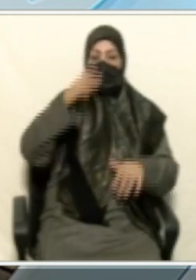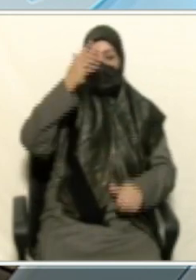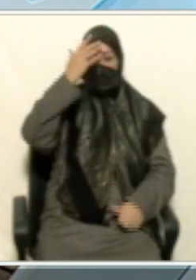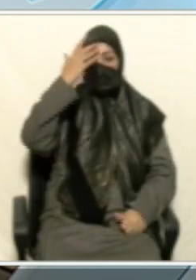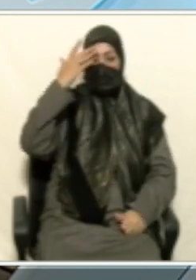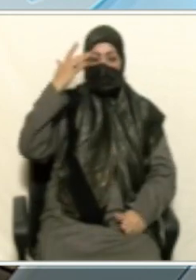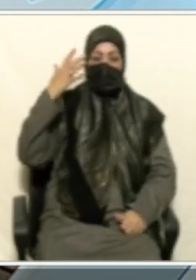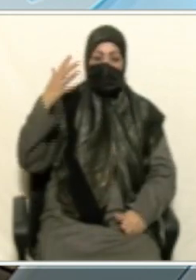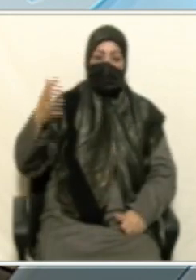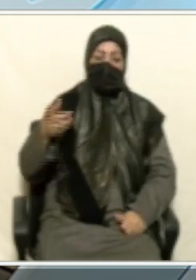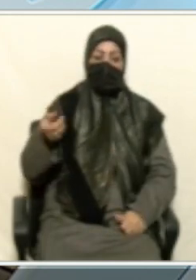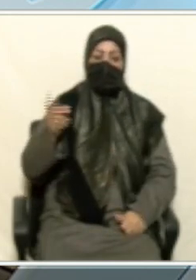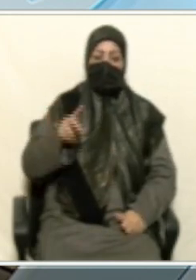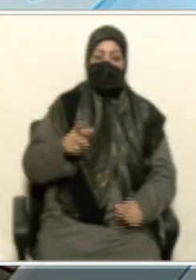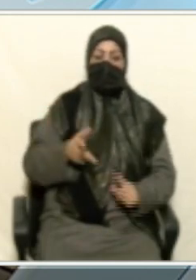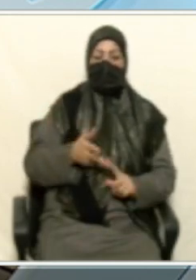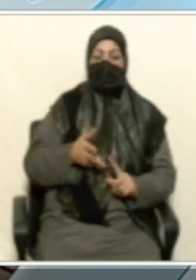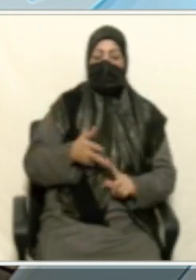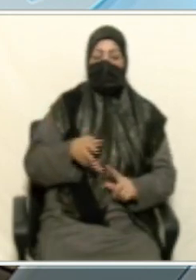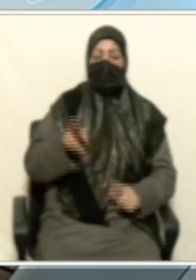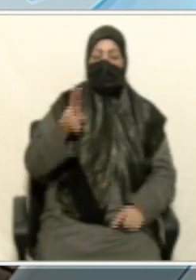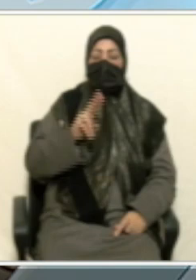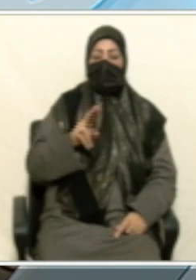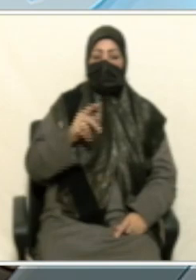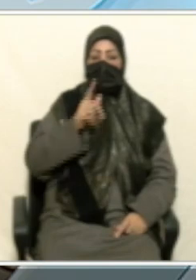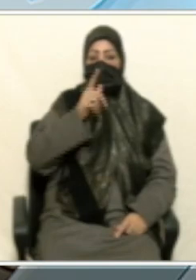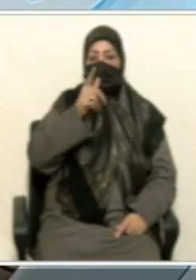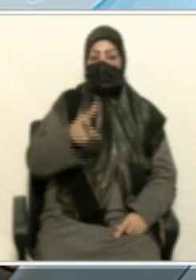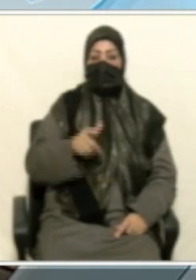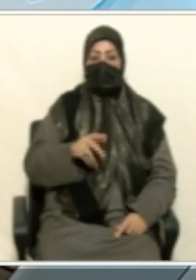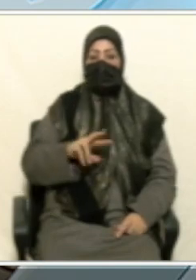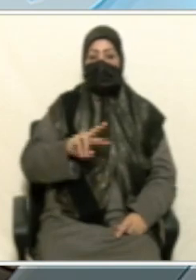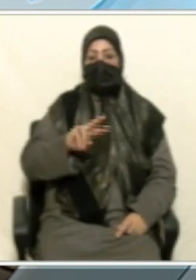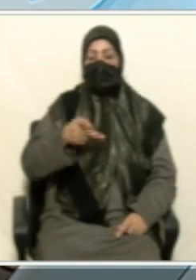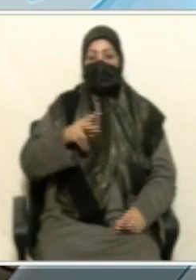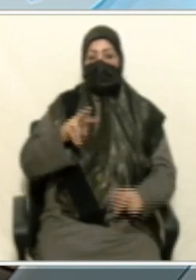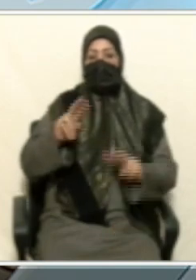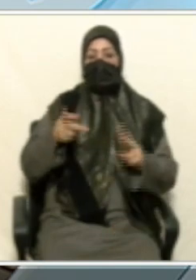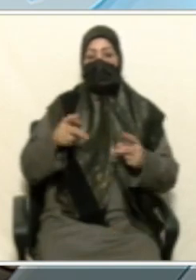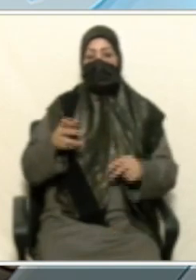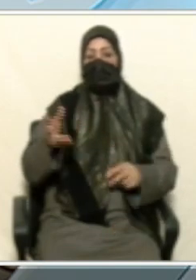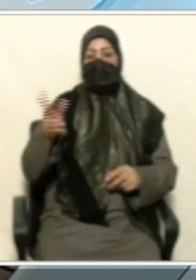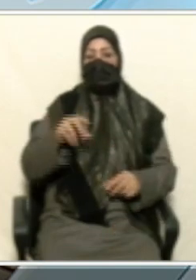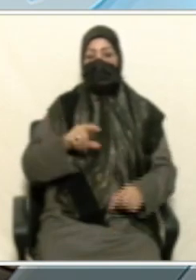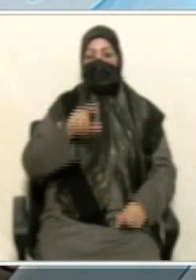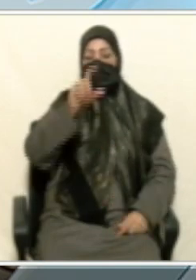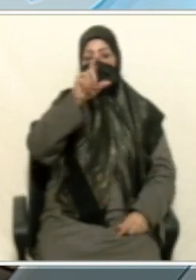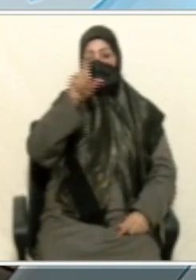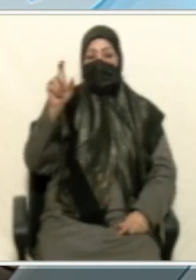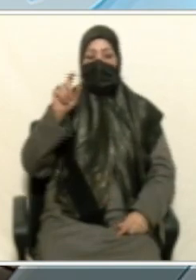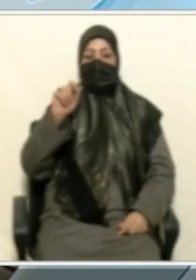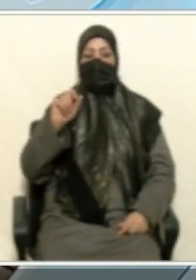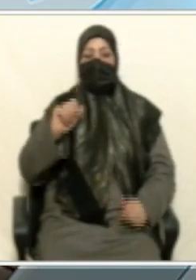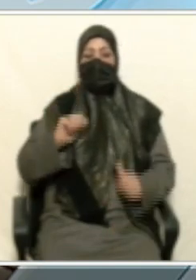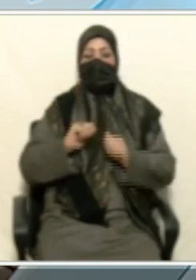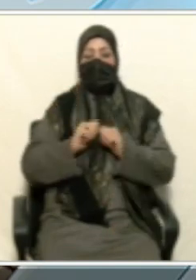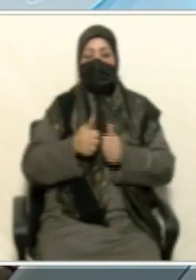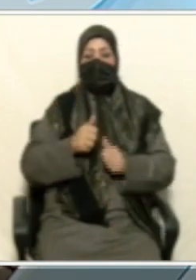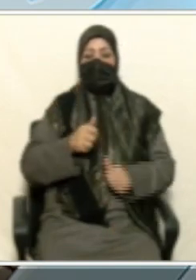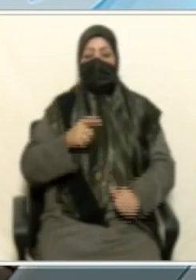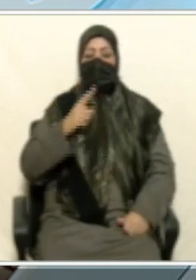مصراتة يقول: هل يختلف النذر بين الأمور الدينية والدنيوية؟ نعم، النذر إن كان في طاعة فهو واجب